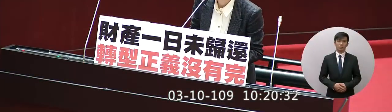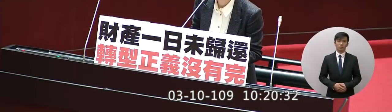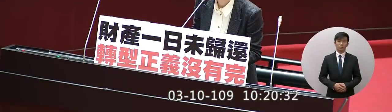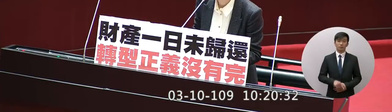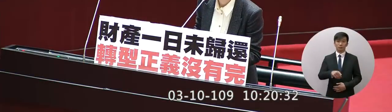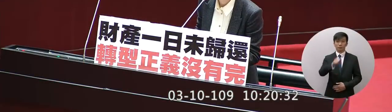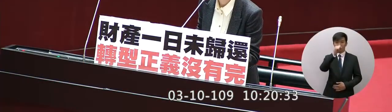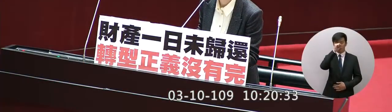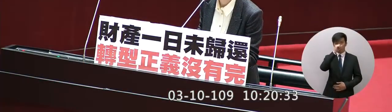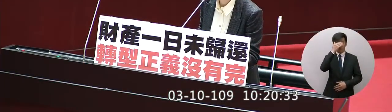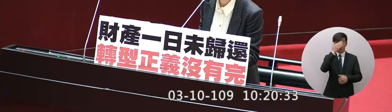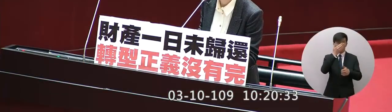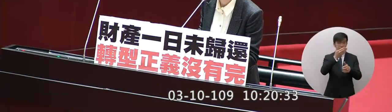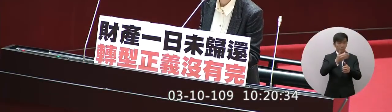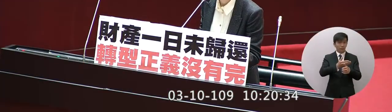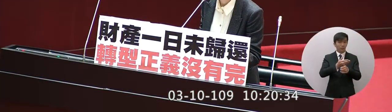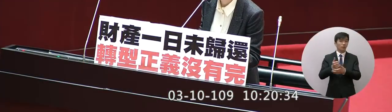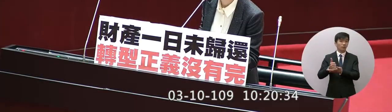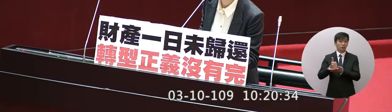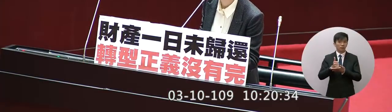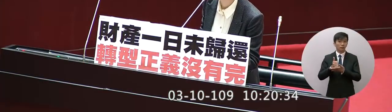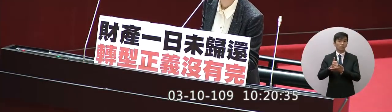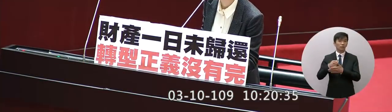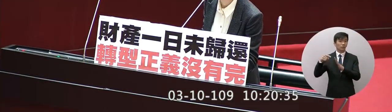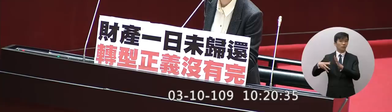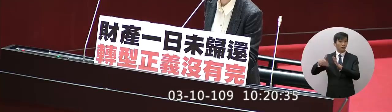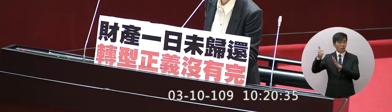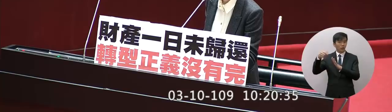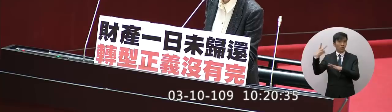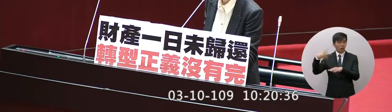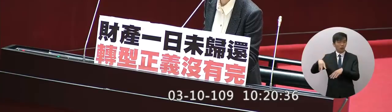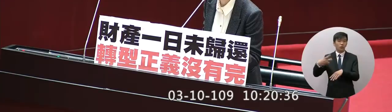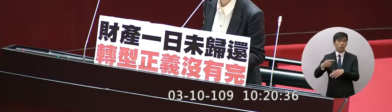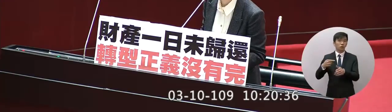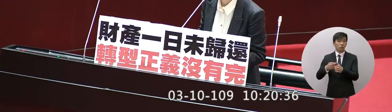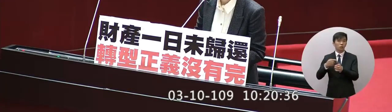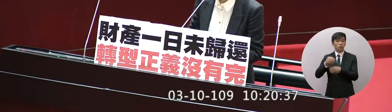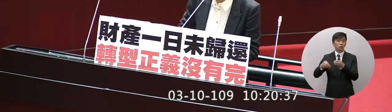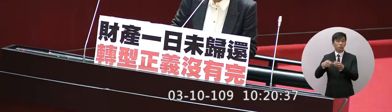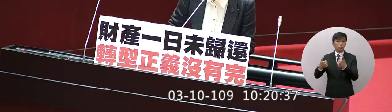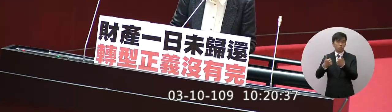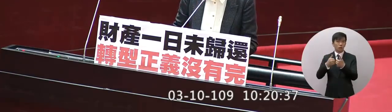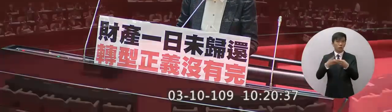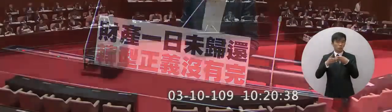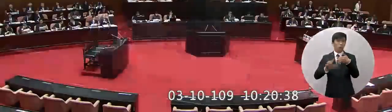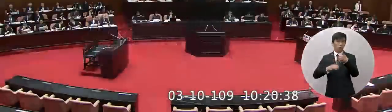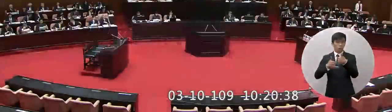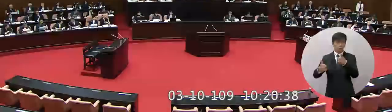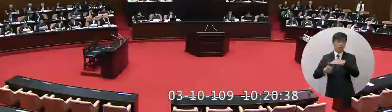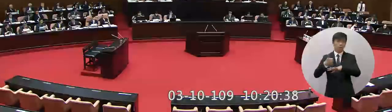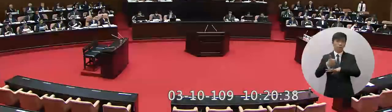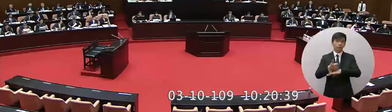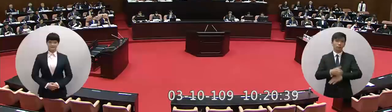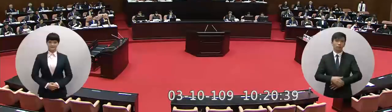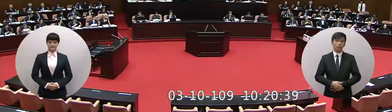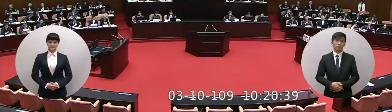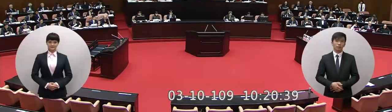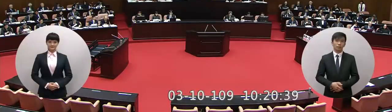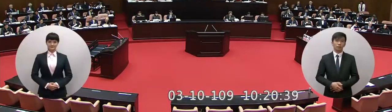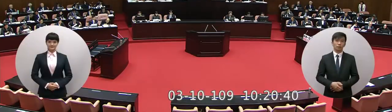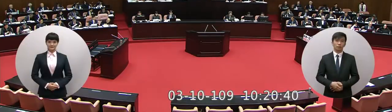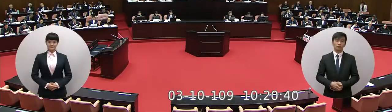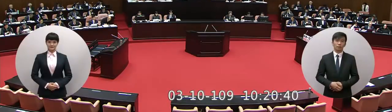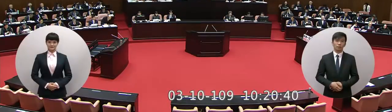哎，你好，麻烦主席请院长还有处转会主委杨主委来接受质询。 请苏院